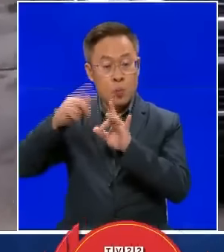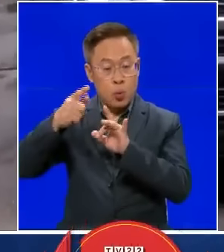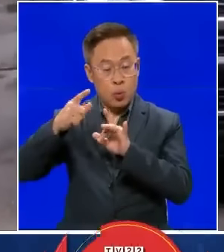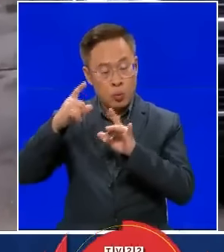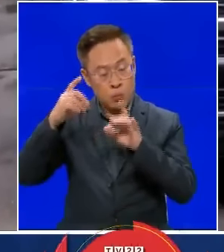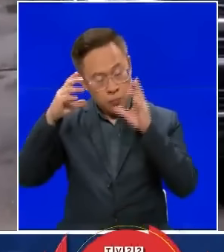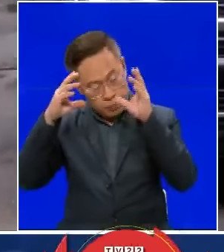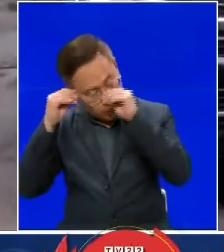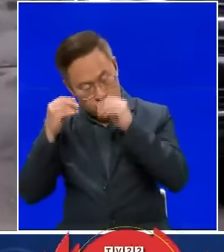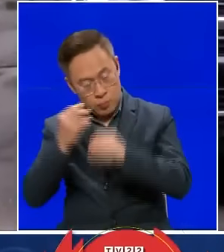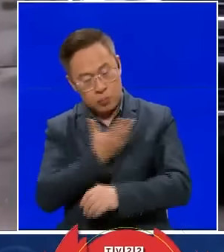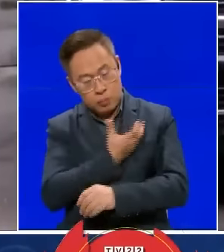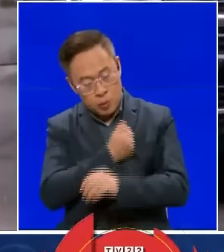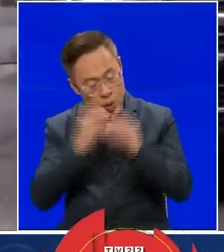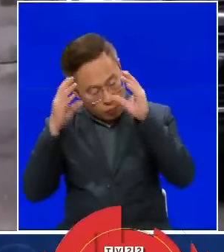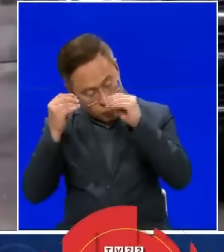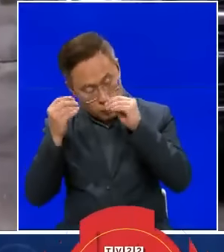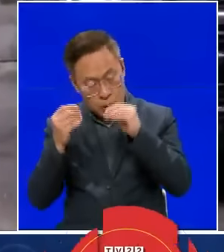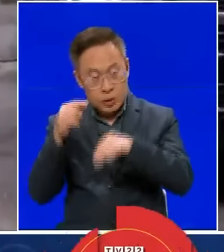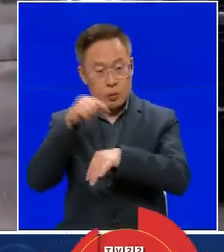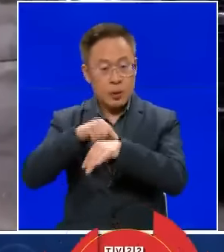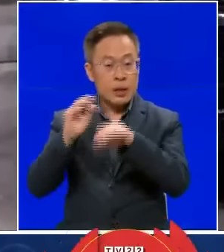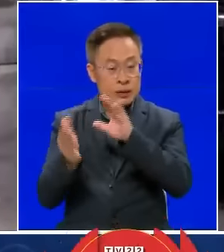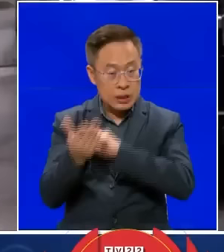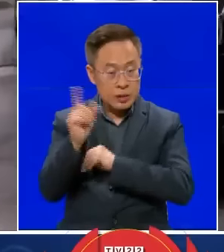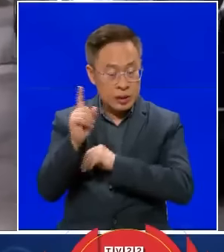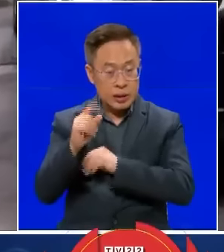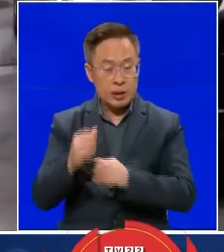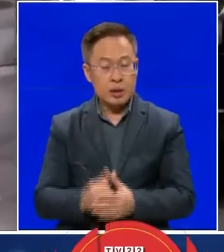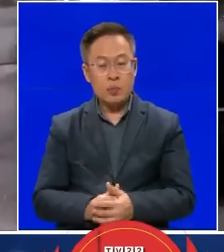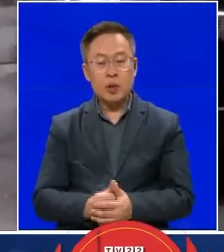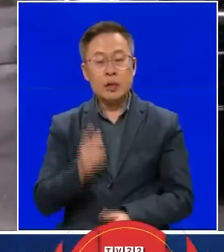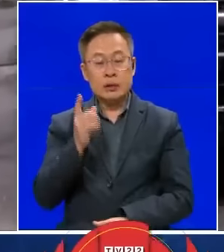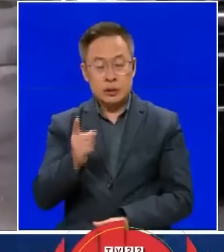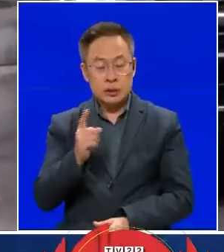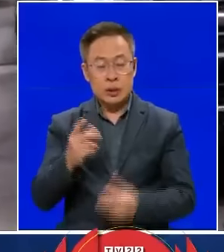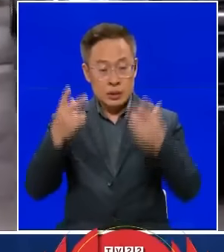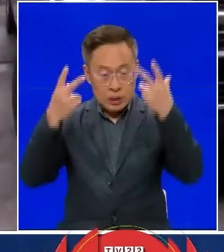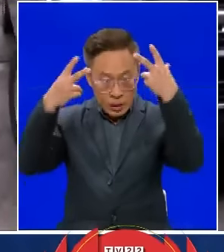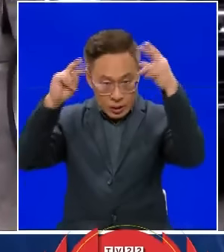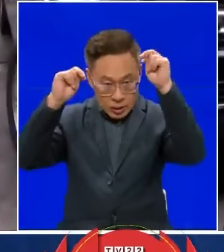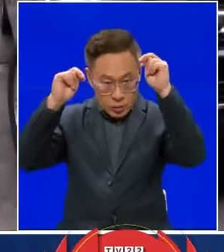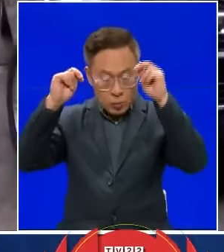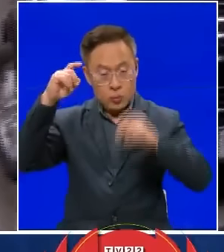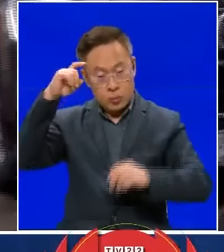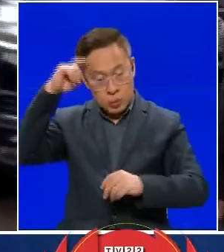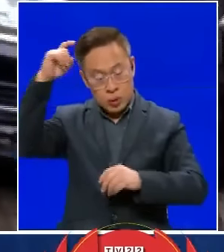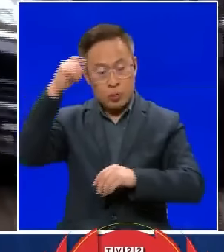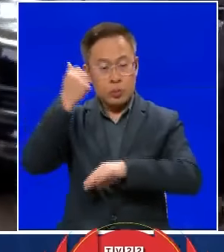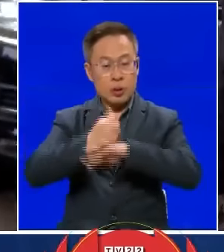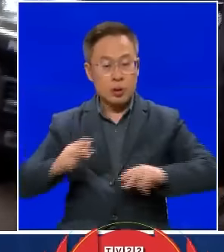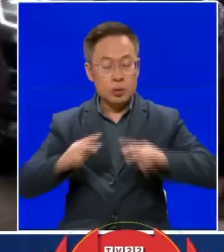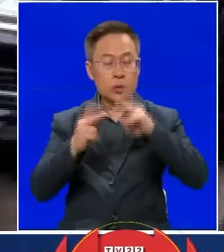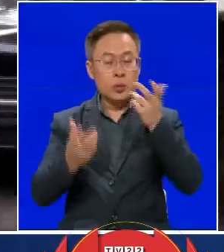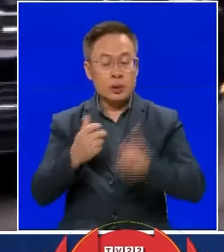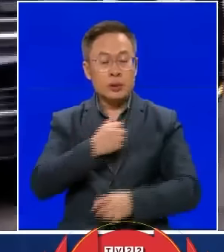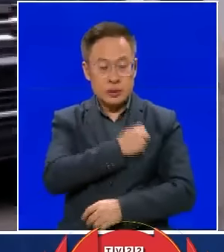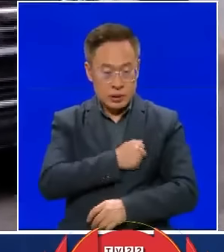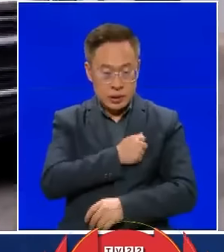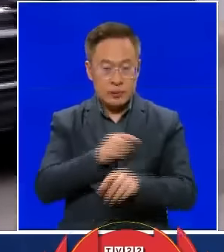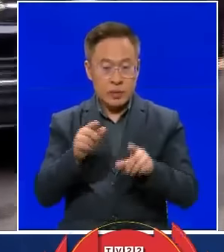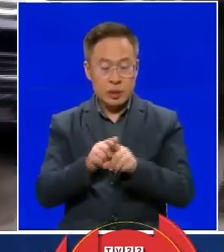ก็ทางผู้แถลงก็บอกว่าจริงๆท่านนายกเองรัฐมนตรีว่าการยุติธรรมก็แสดงความเสียใจมาด้วยนะครับแล้วก็ชี้แจงว่ากรม